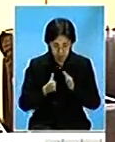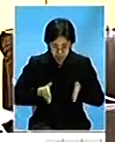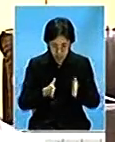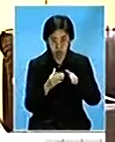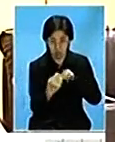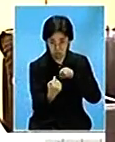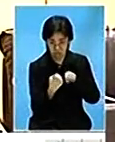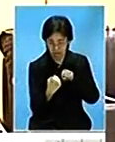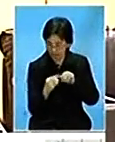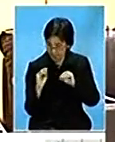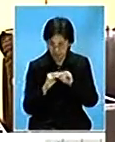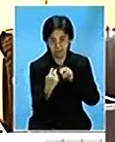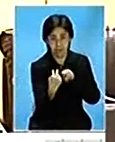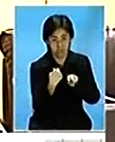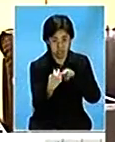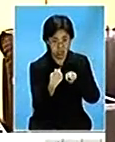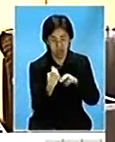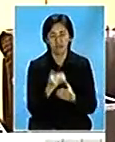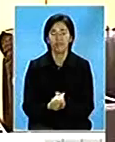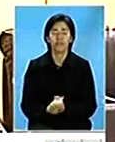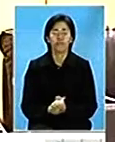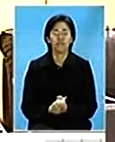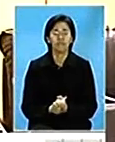รก็มี